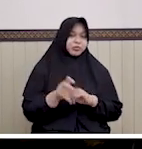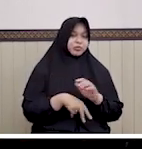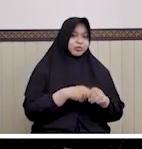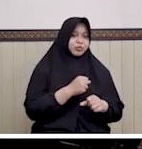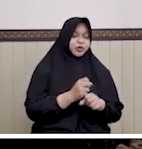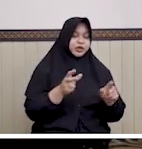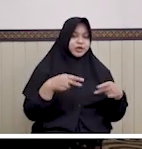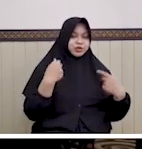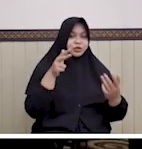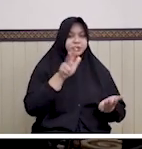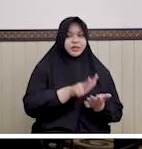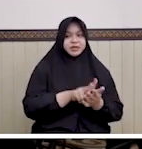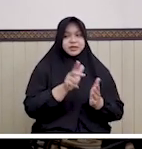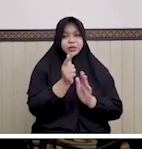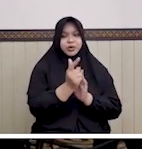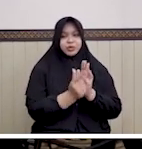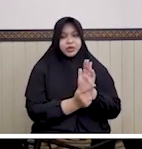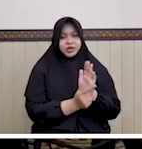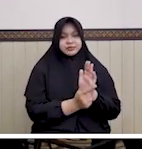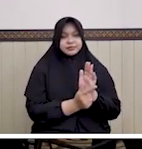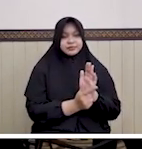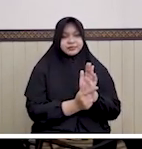Kita kan sudah mengesahkan undang-undang